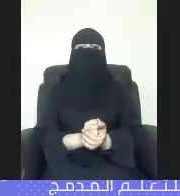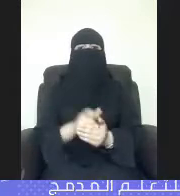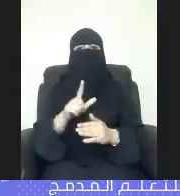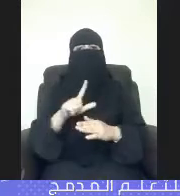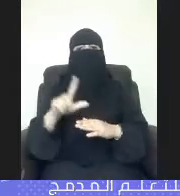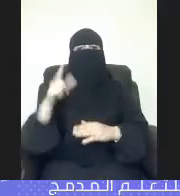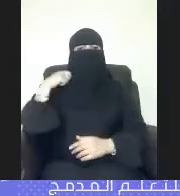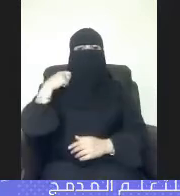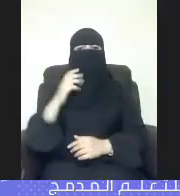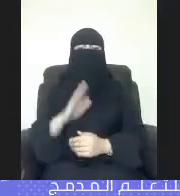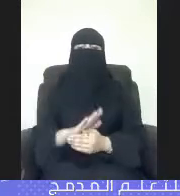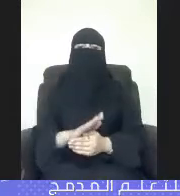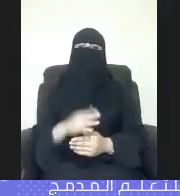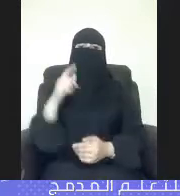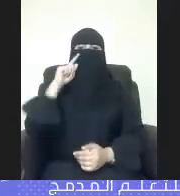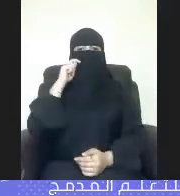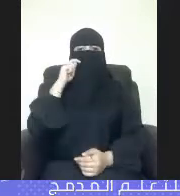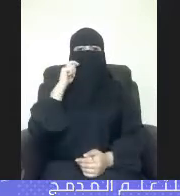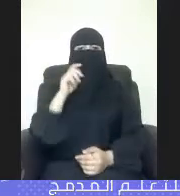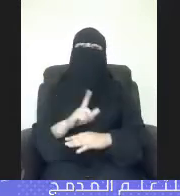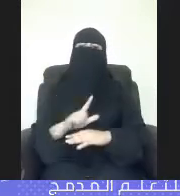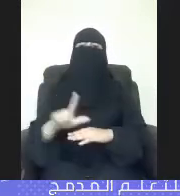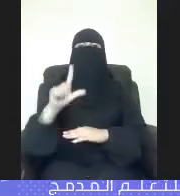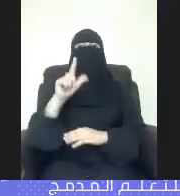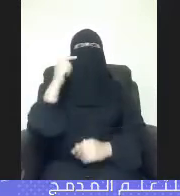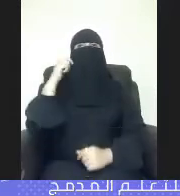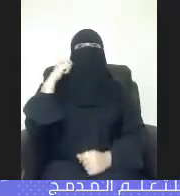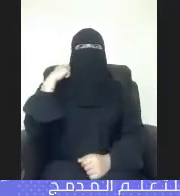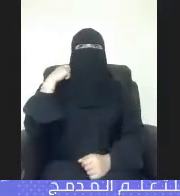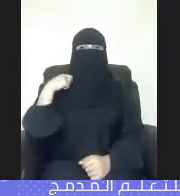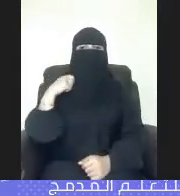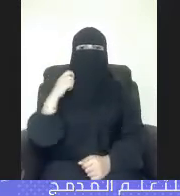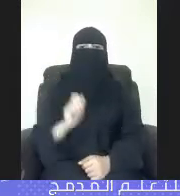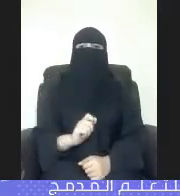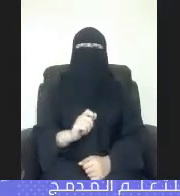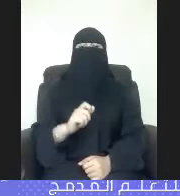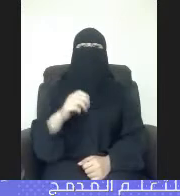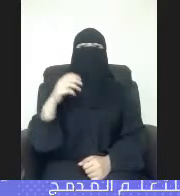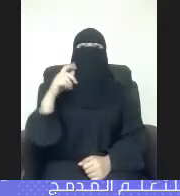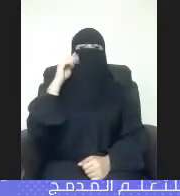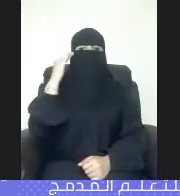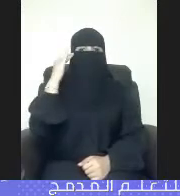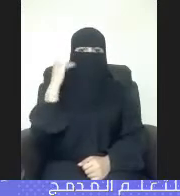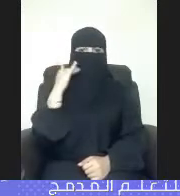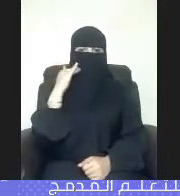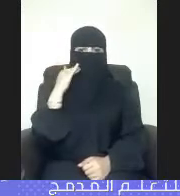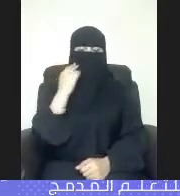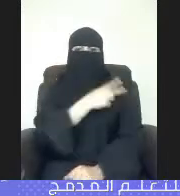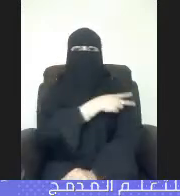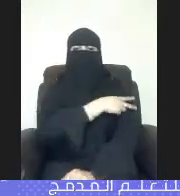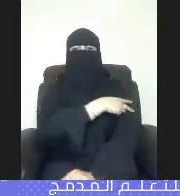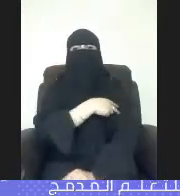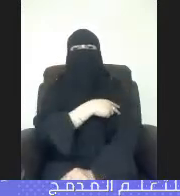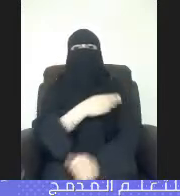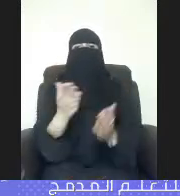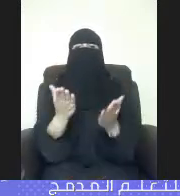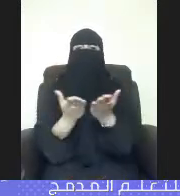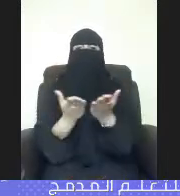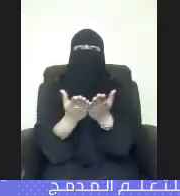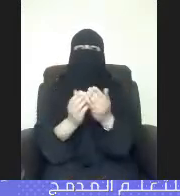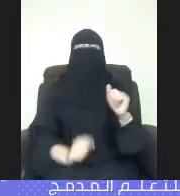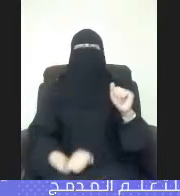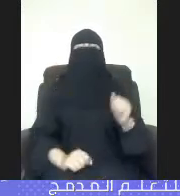الكليات، الزملاء والزميلات، أعضاء الهيئة التدريسية، متحدثون الخبراء